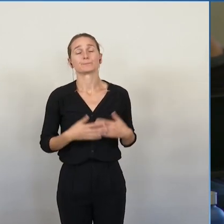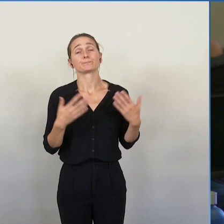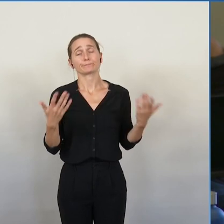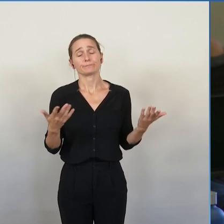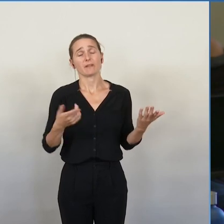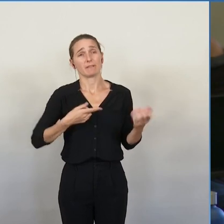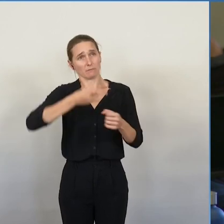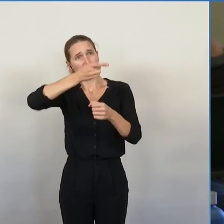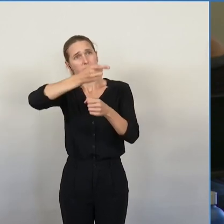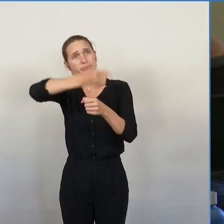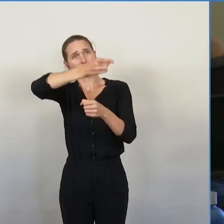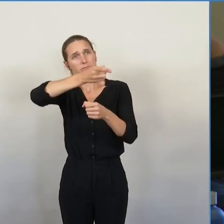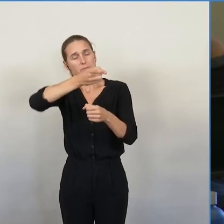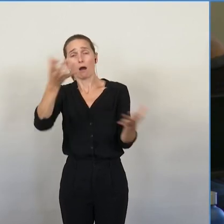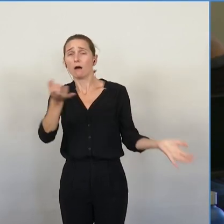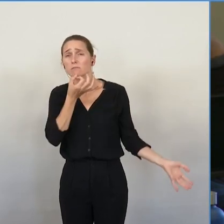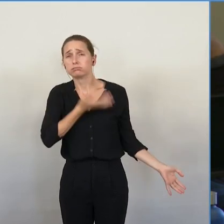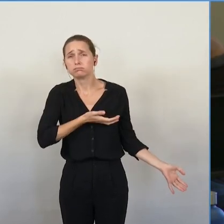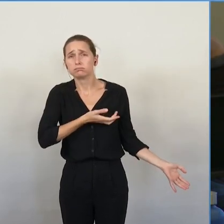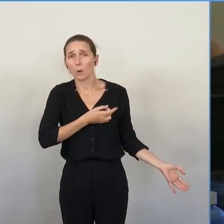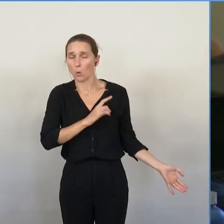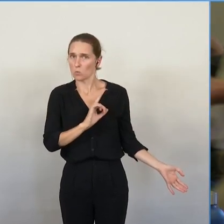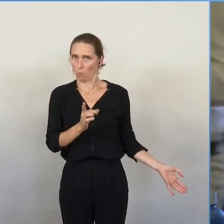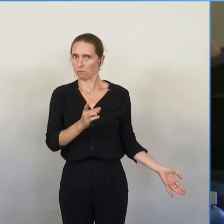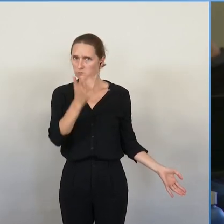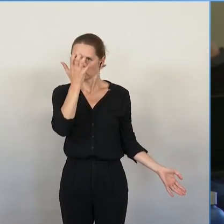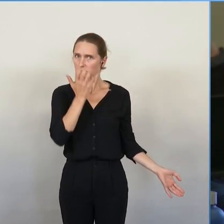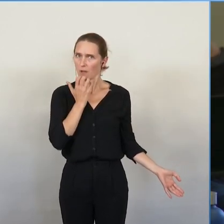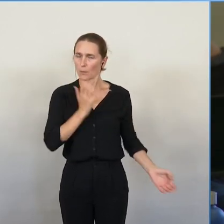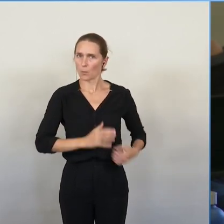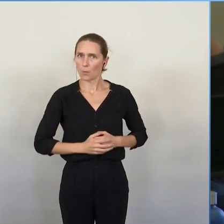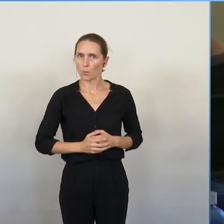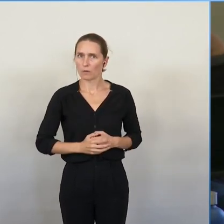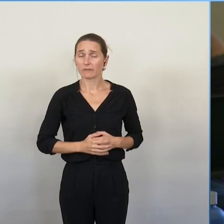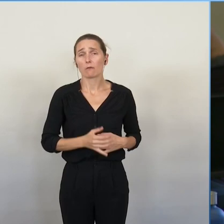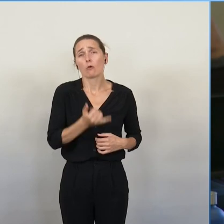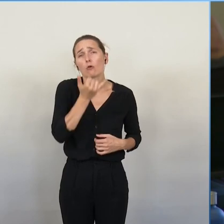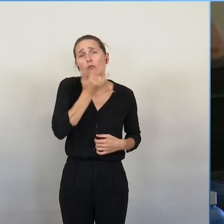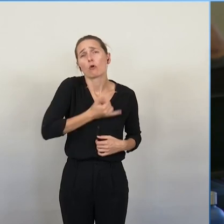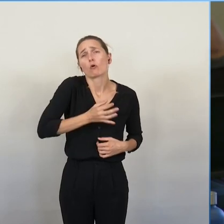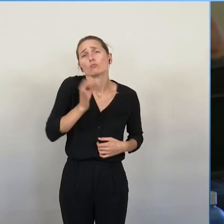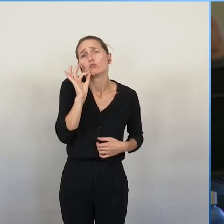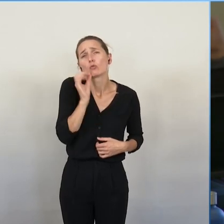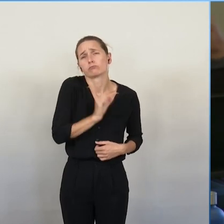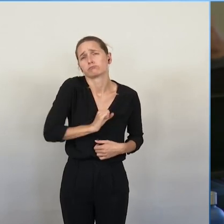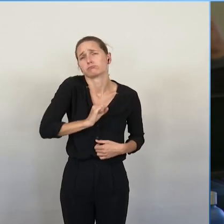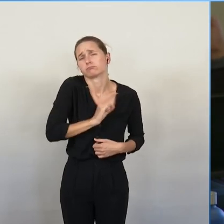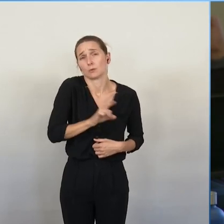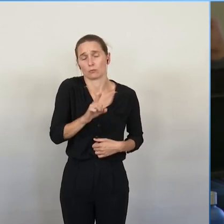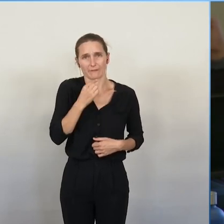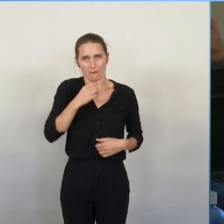donc ça n'est pas rien ça n'est pas de la petite erreur c'est avoir commis une